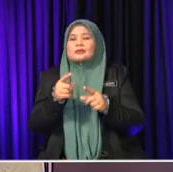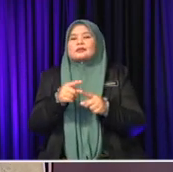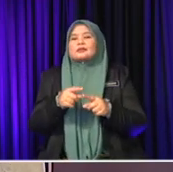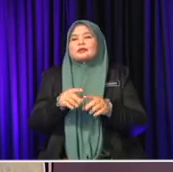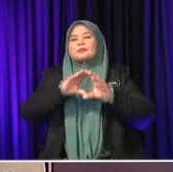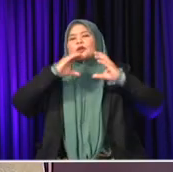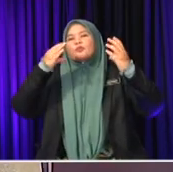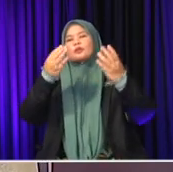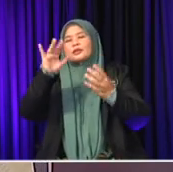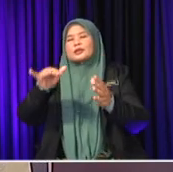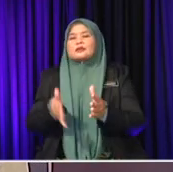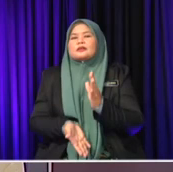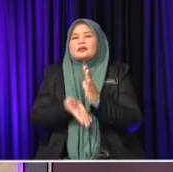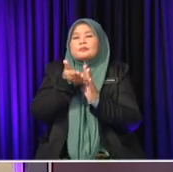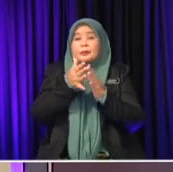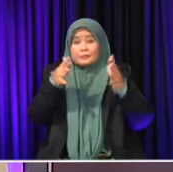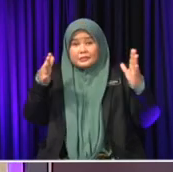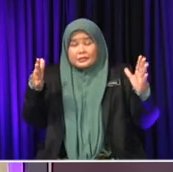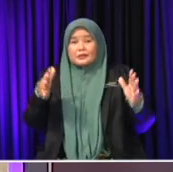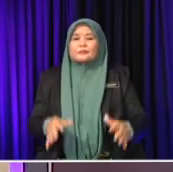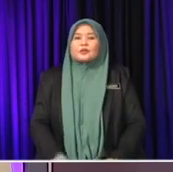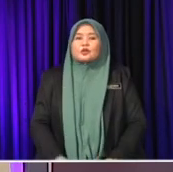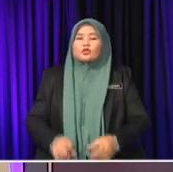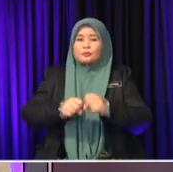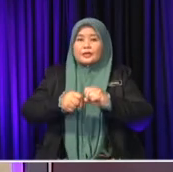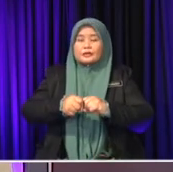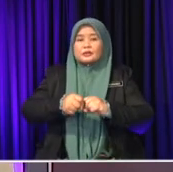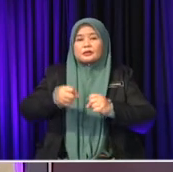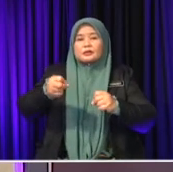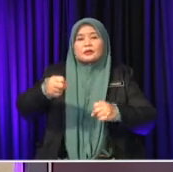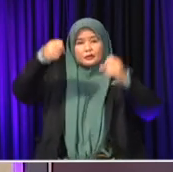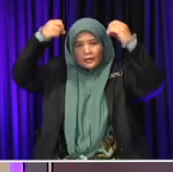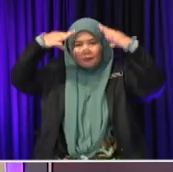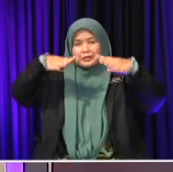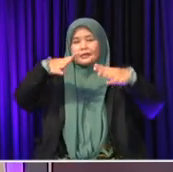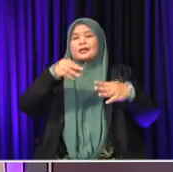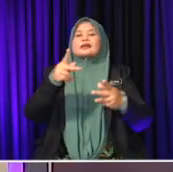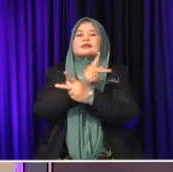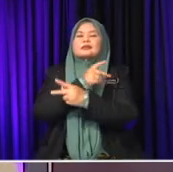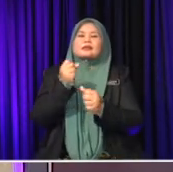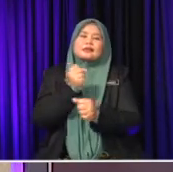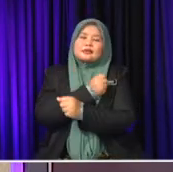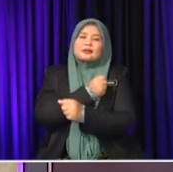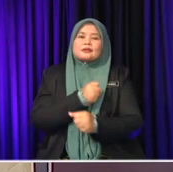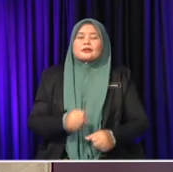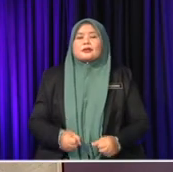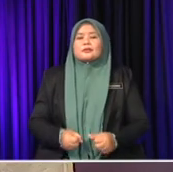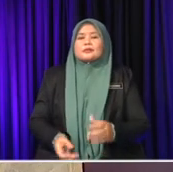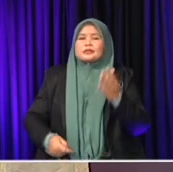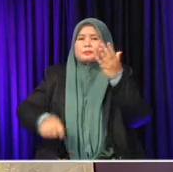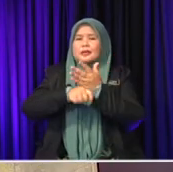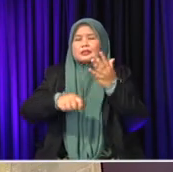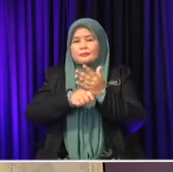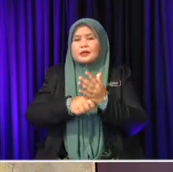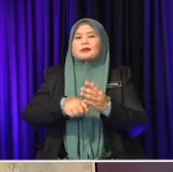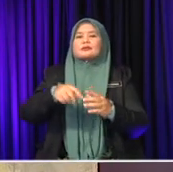kumpulan yang lebih besar ya supaya rahmat dan kasih sayang Allah melimpah ruah betul ke